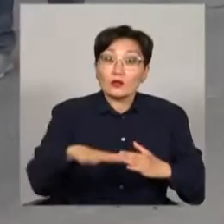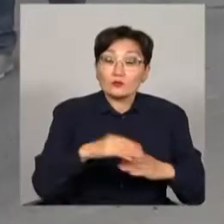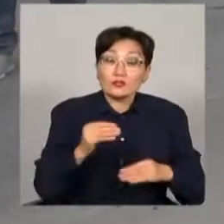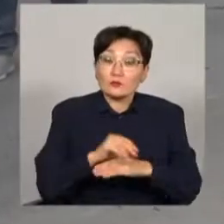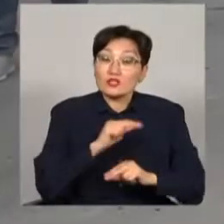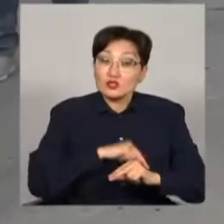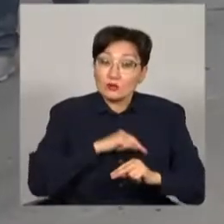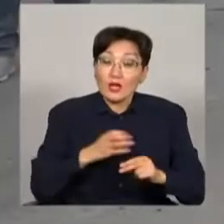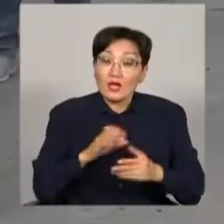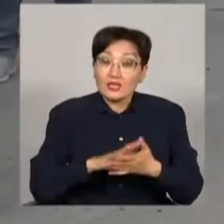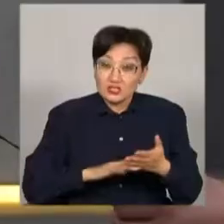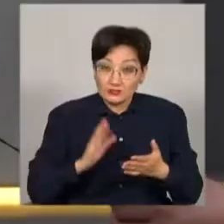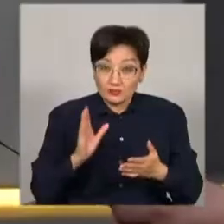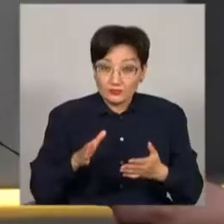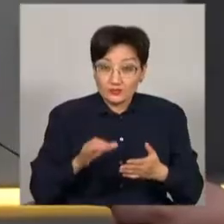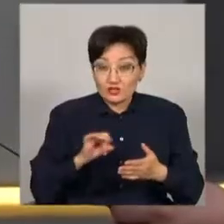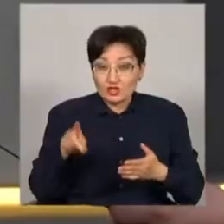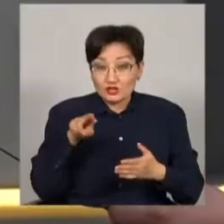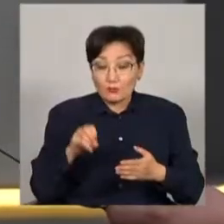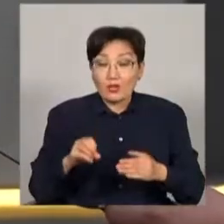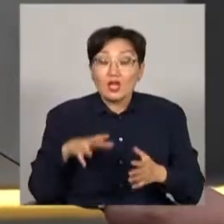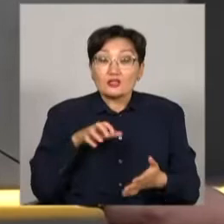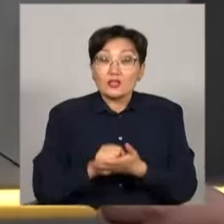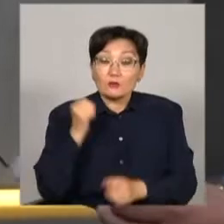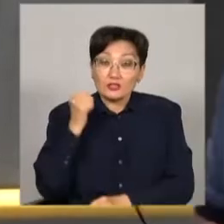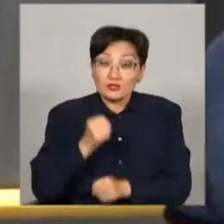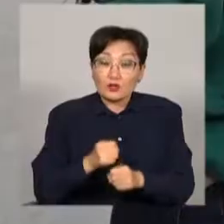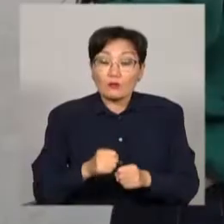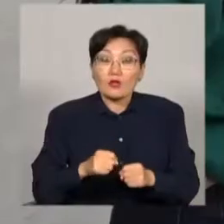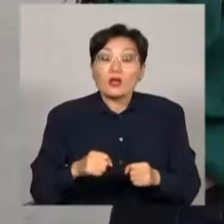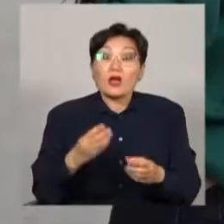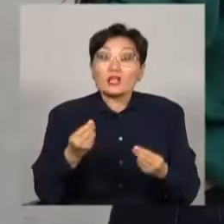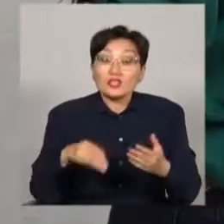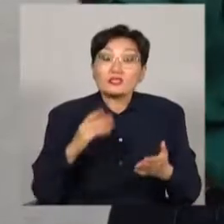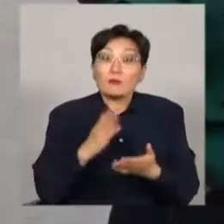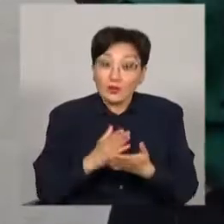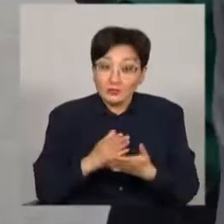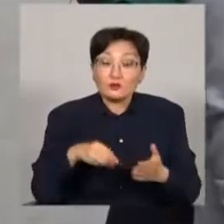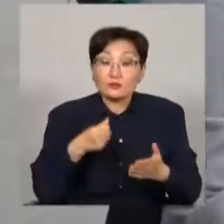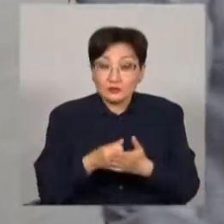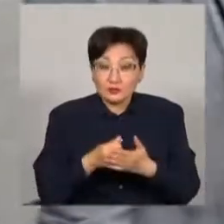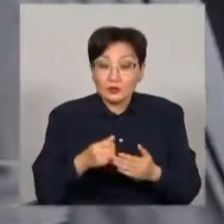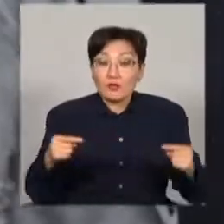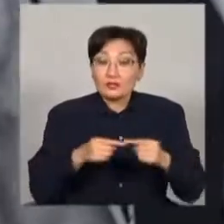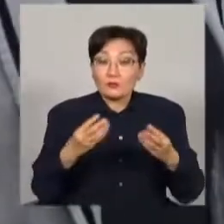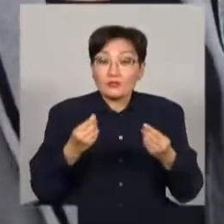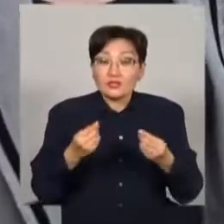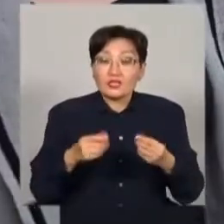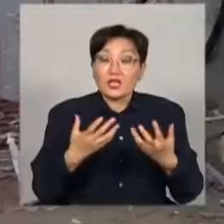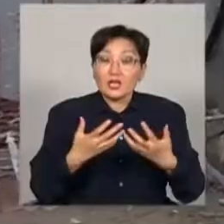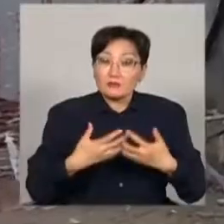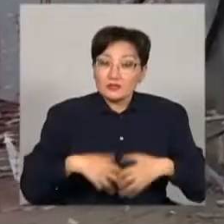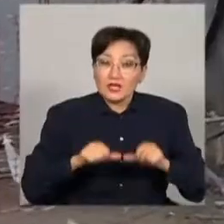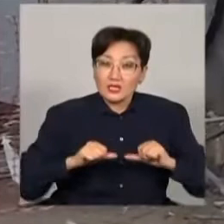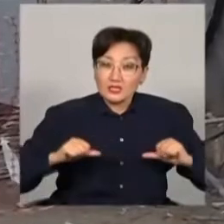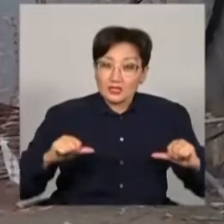қосымша жұмыстары әлі де жалғасады дейді. Сонымен қатар жалданған жұмысшыларға берешегі барын мойындап отыр. Алайда оның нақты сомасын комиссия шешет